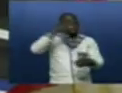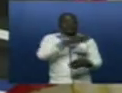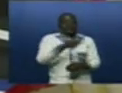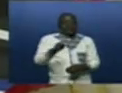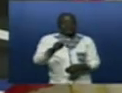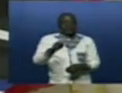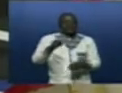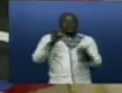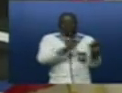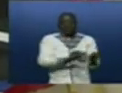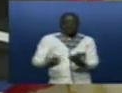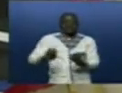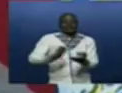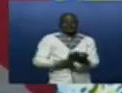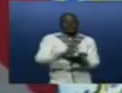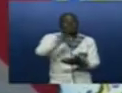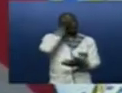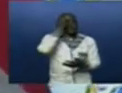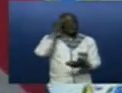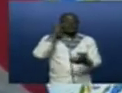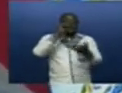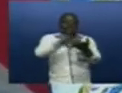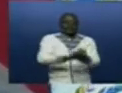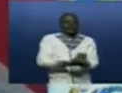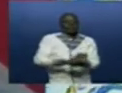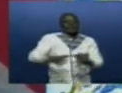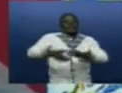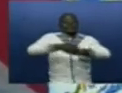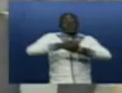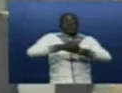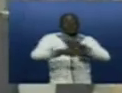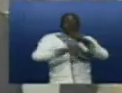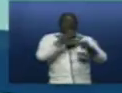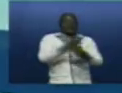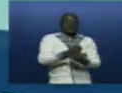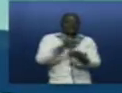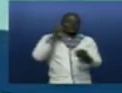organisée par le ministère de la Femme, de la Solidarité nationale et de la Famille.